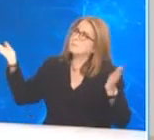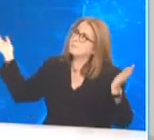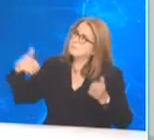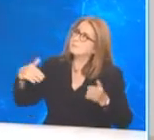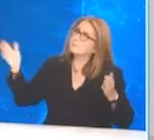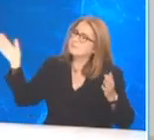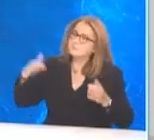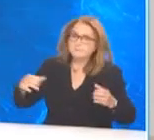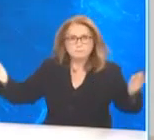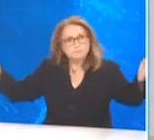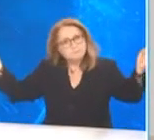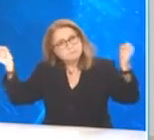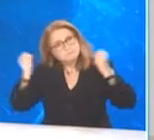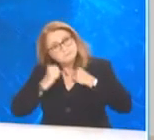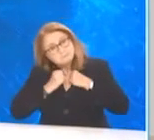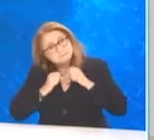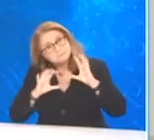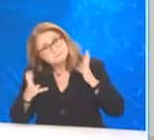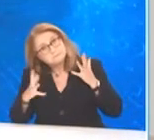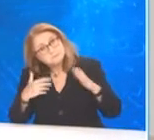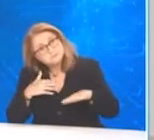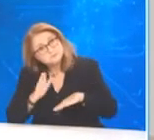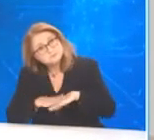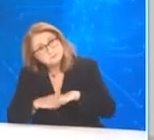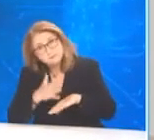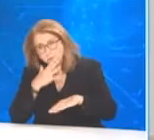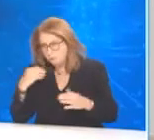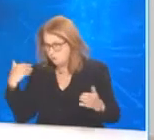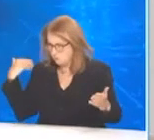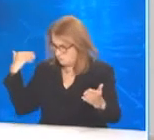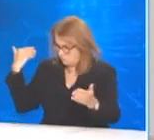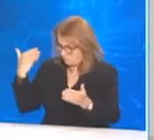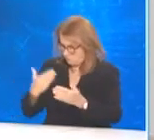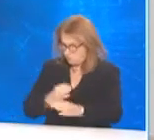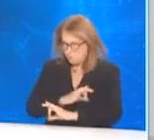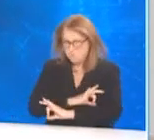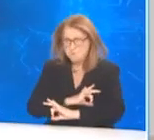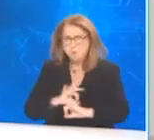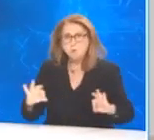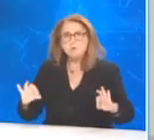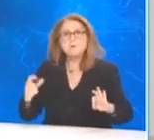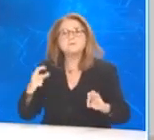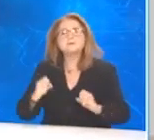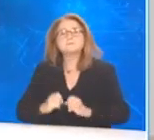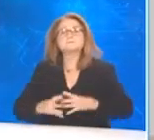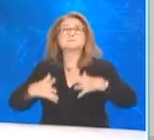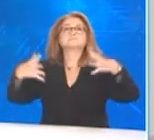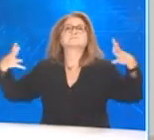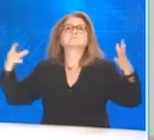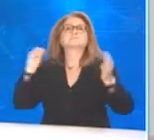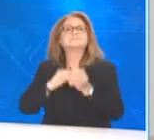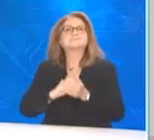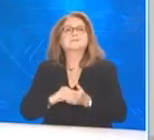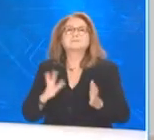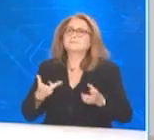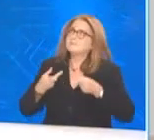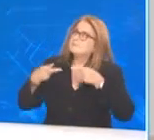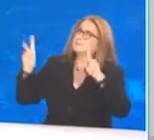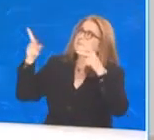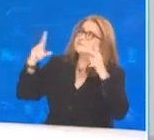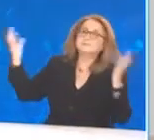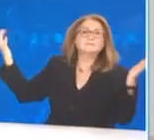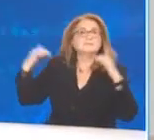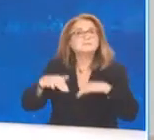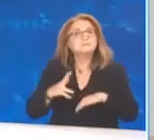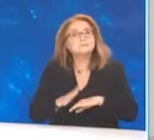να θυσιάσουμε και μια κατάσταση που έχουμε κερδίσει μέσα στην κρίση της? Νομίζω ότι τα πραγματικά στοιχεία δείχνουν